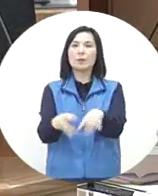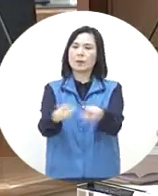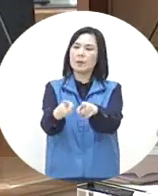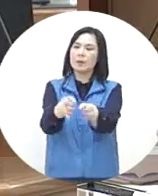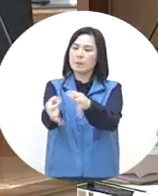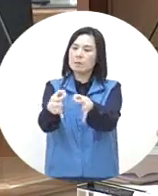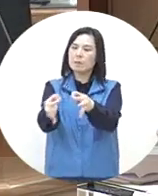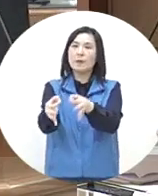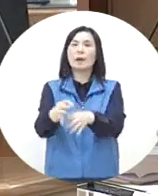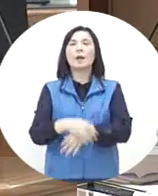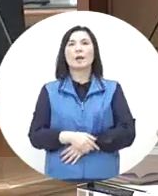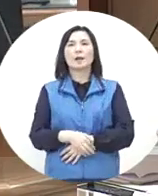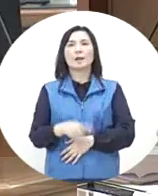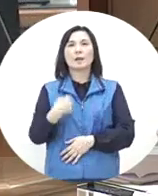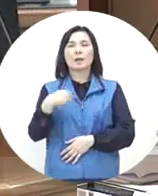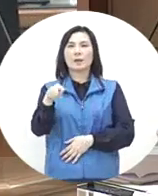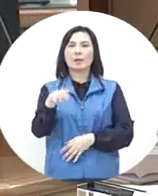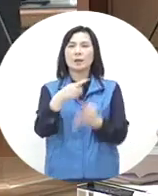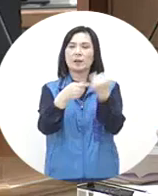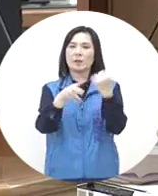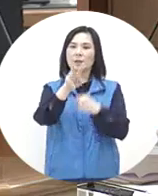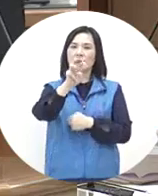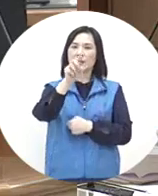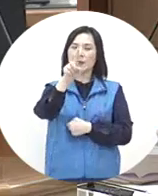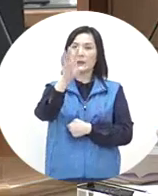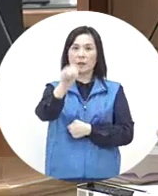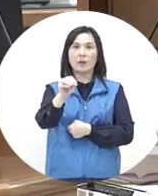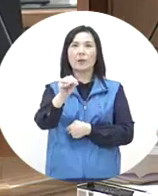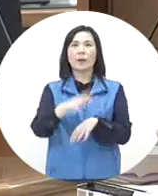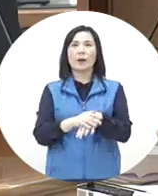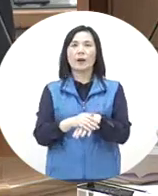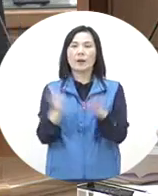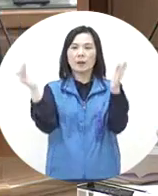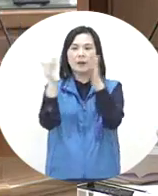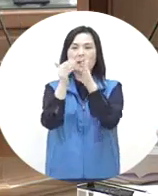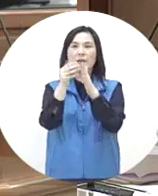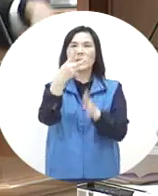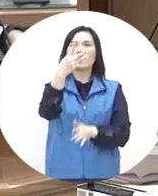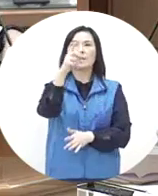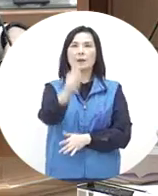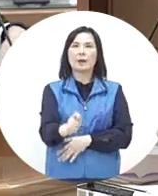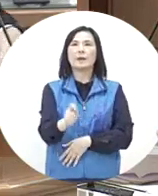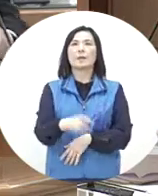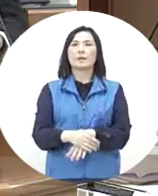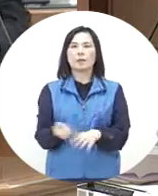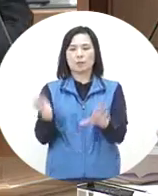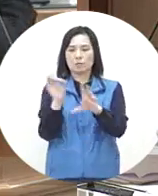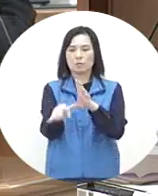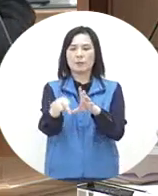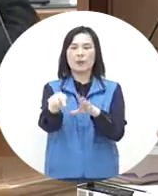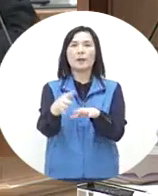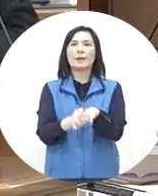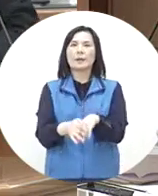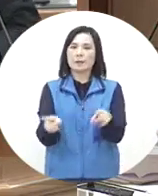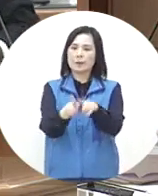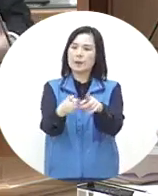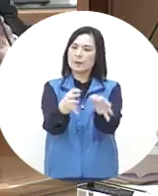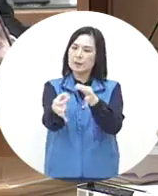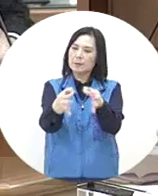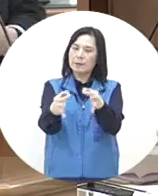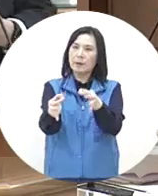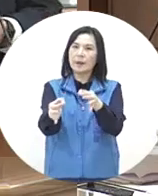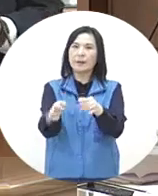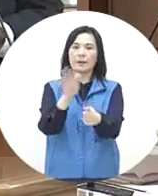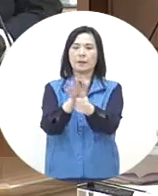其实我都赞成把31万份哈，将近3亿多元哈，拢甲放伫市民经济内底，那可以带动更多的商机啦。你